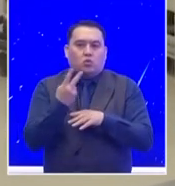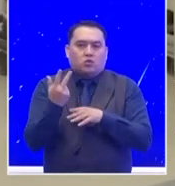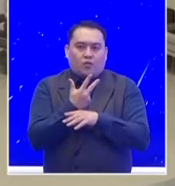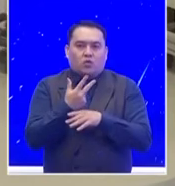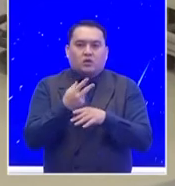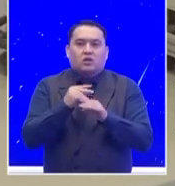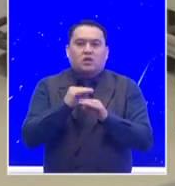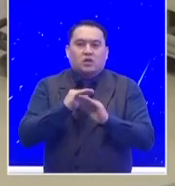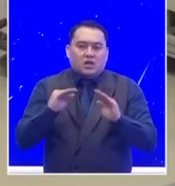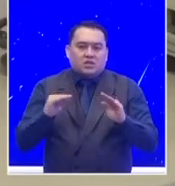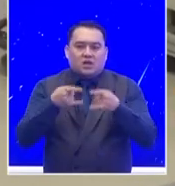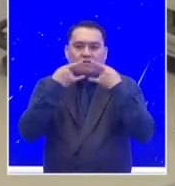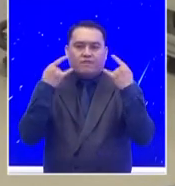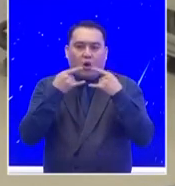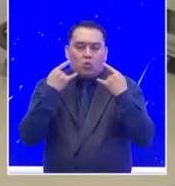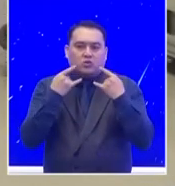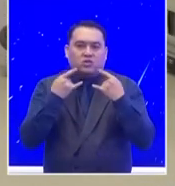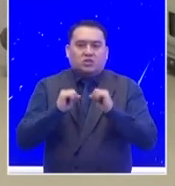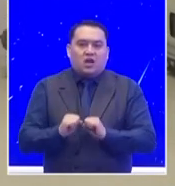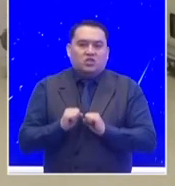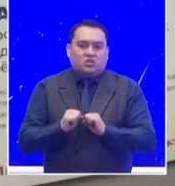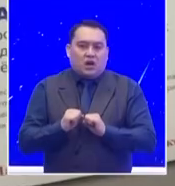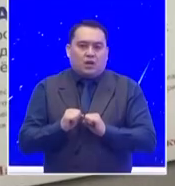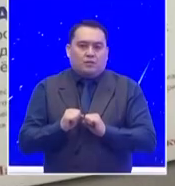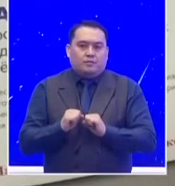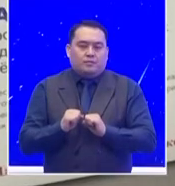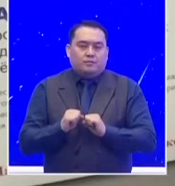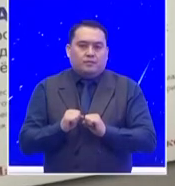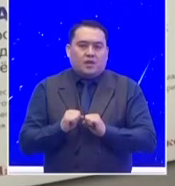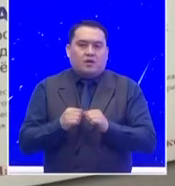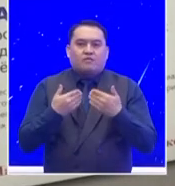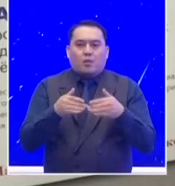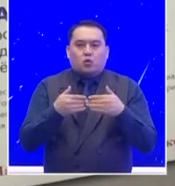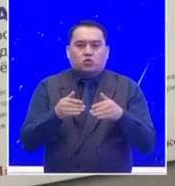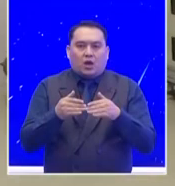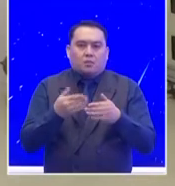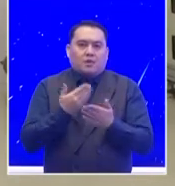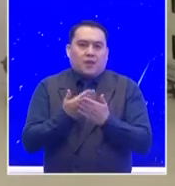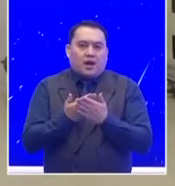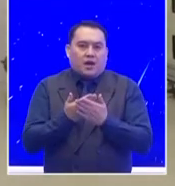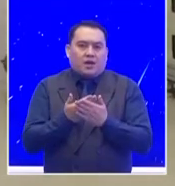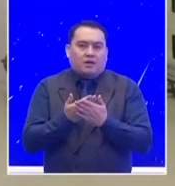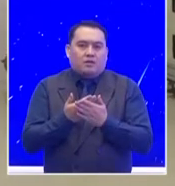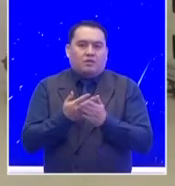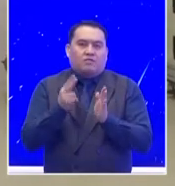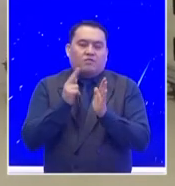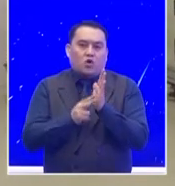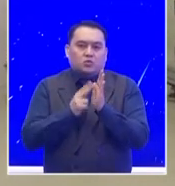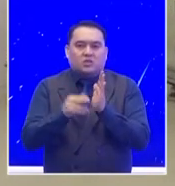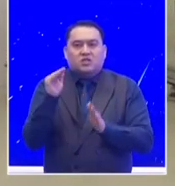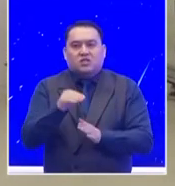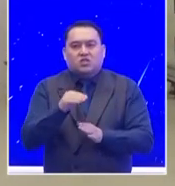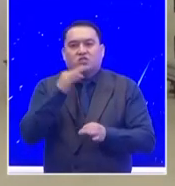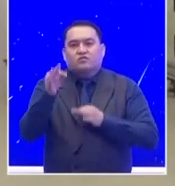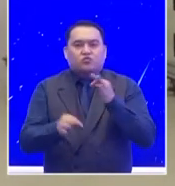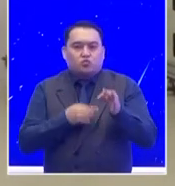детские 2 вида, FFP – это усиленная защита, и маски на завязках. Выпускает продукцию приблизительно 80 тысяч масок в